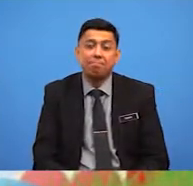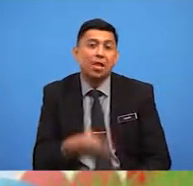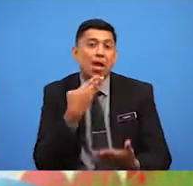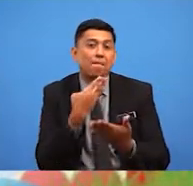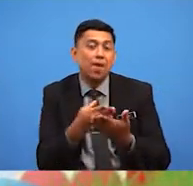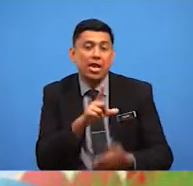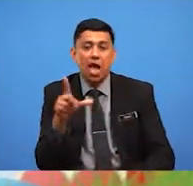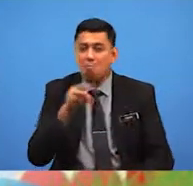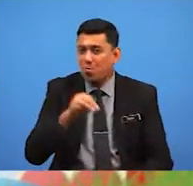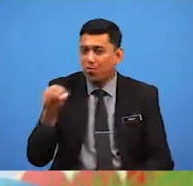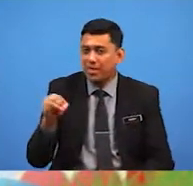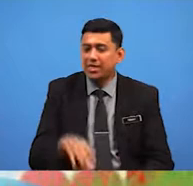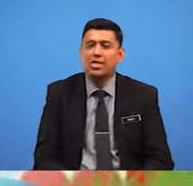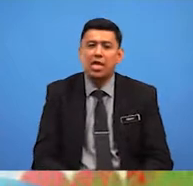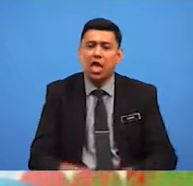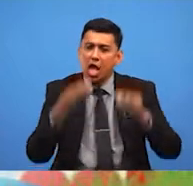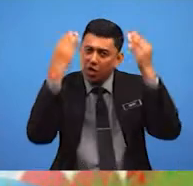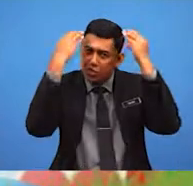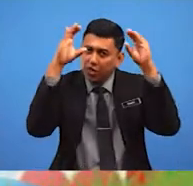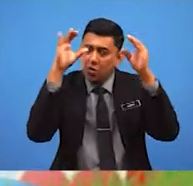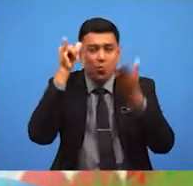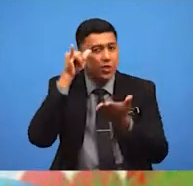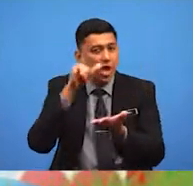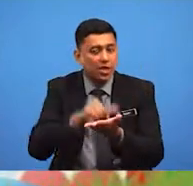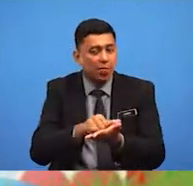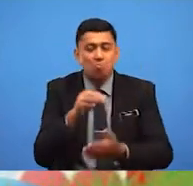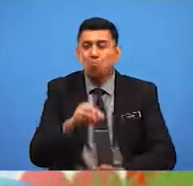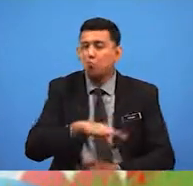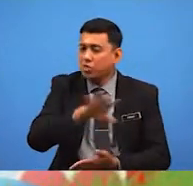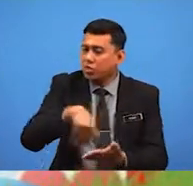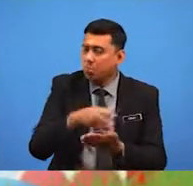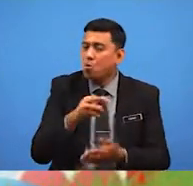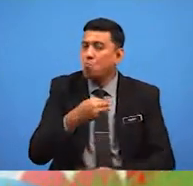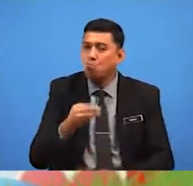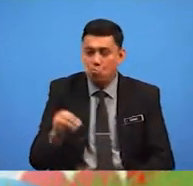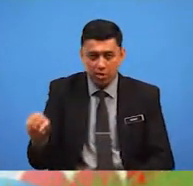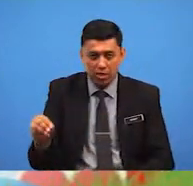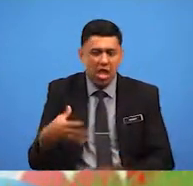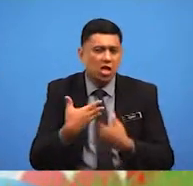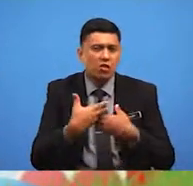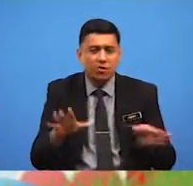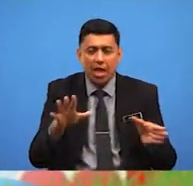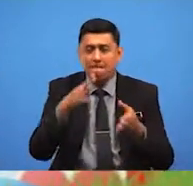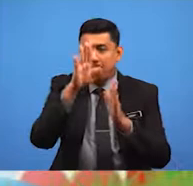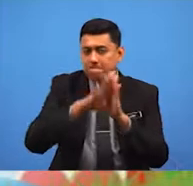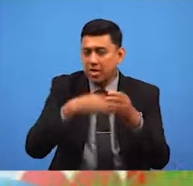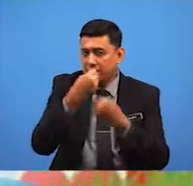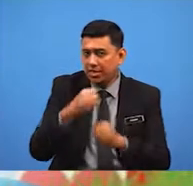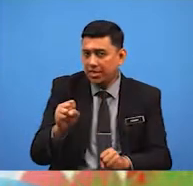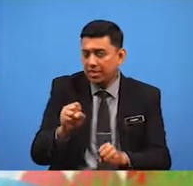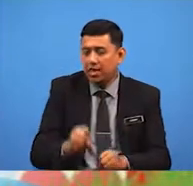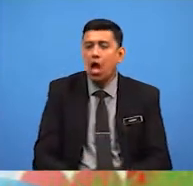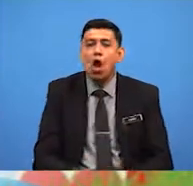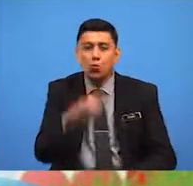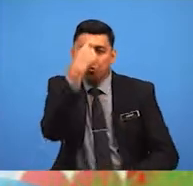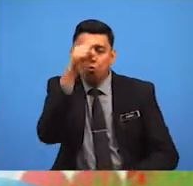Baiklah murid-murid, cikgu yakin semua murid telah bersedia untuk memulakan pembelajaran